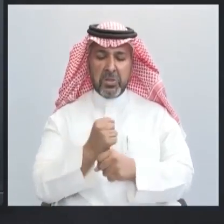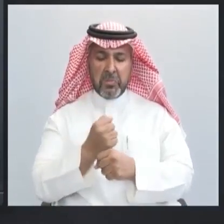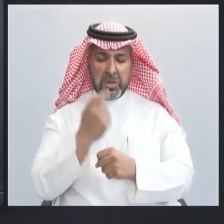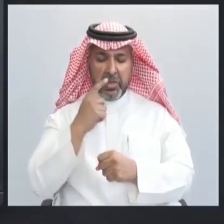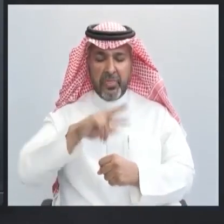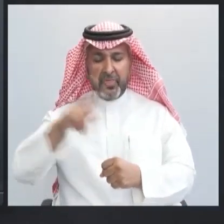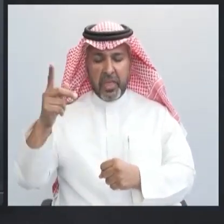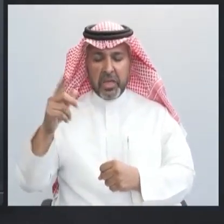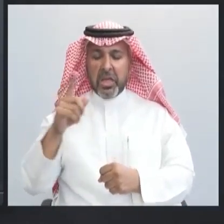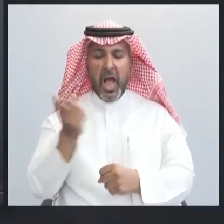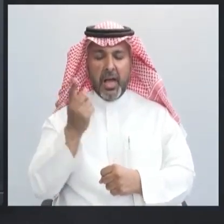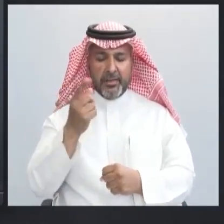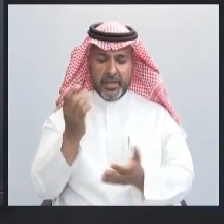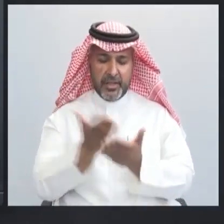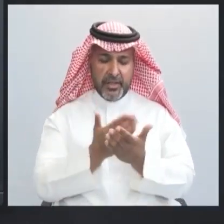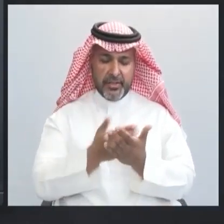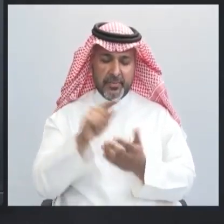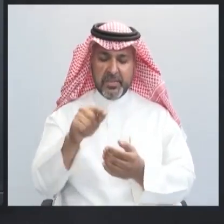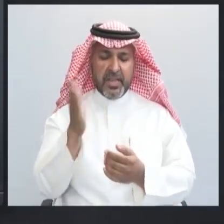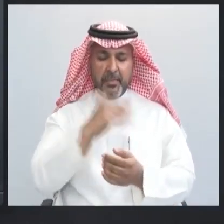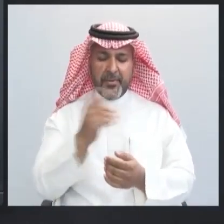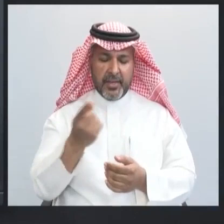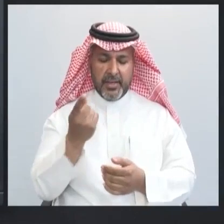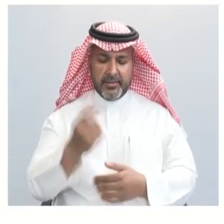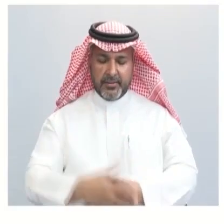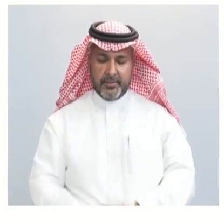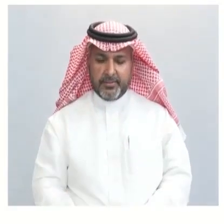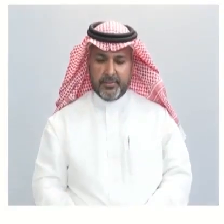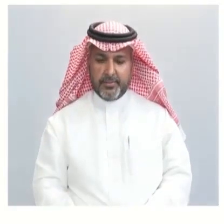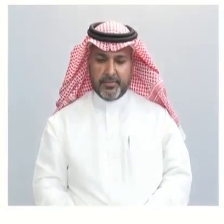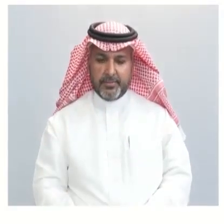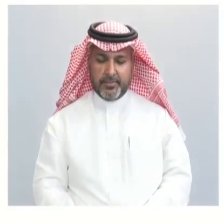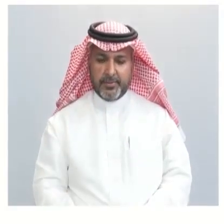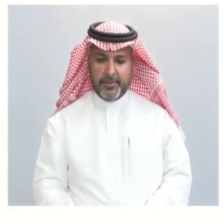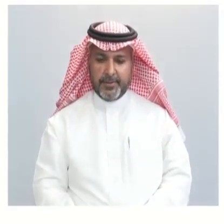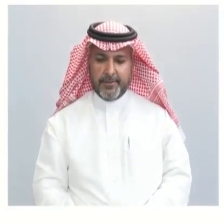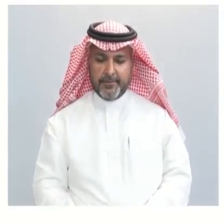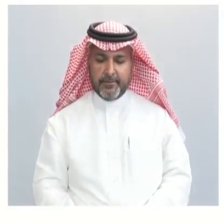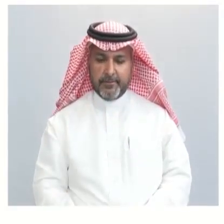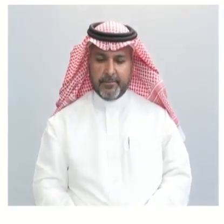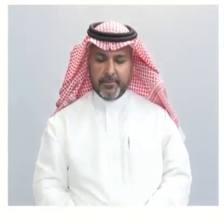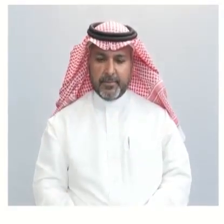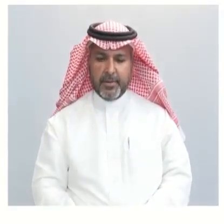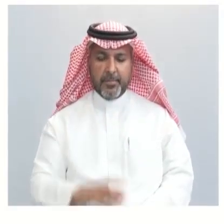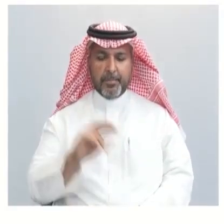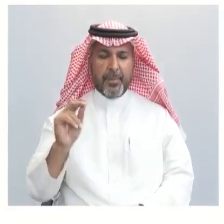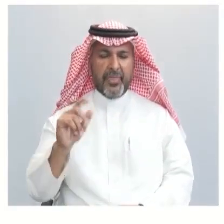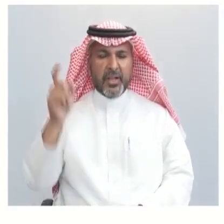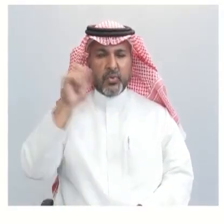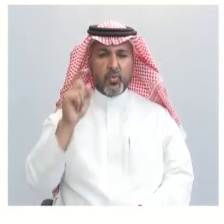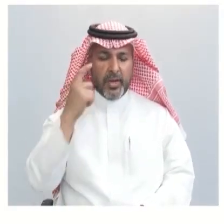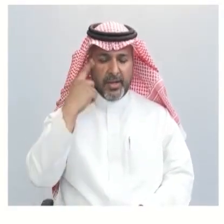المطلوب فيها لا يمكن ان يكون صفر او سالب في بعض الاحيان مثلا قد يكون المطلوب